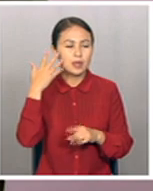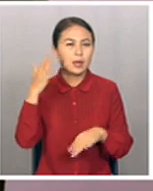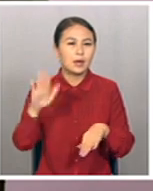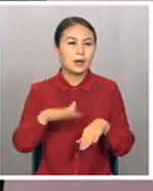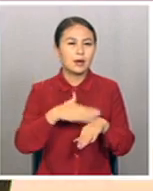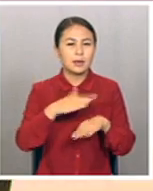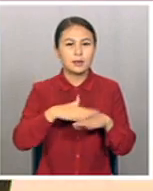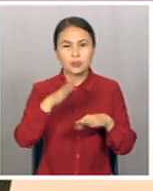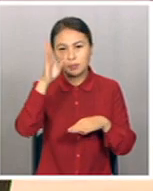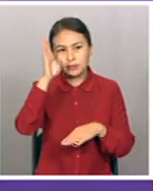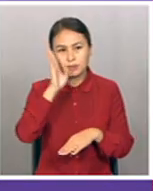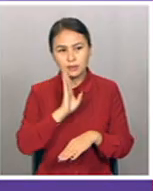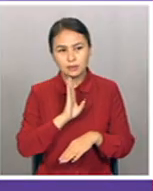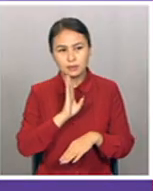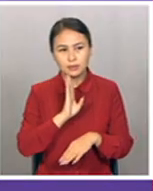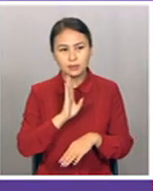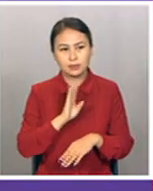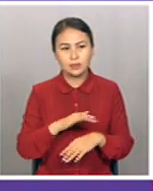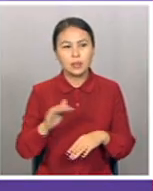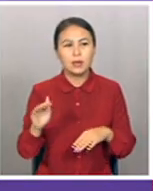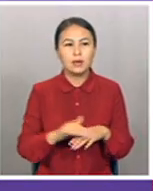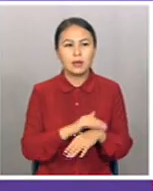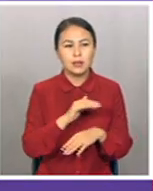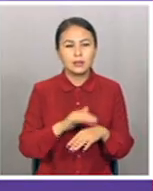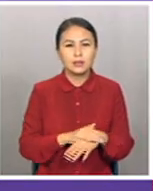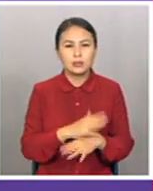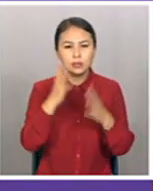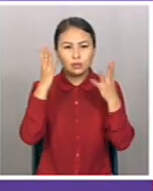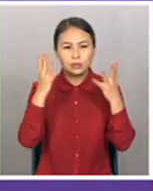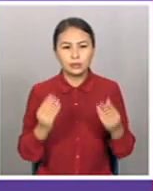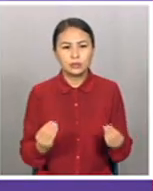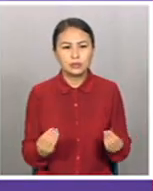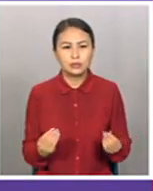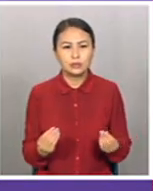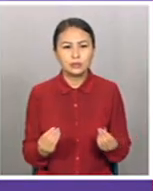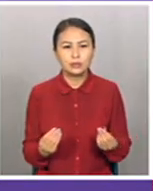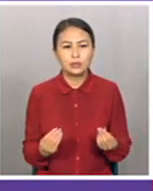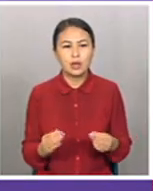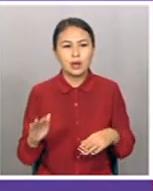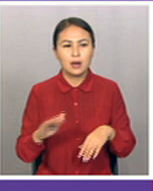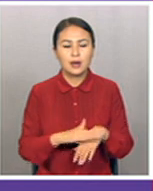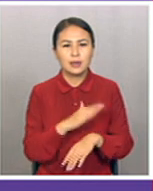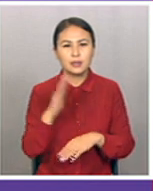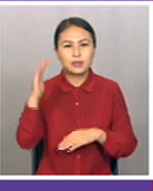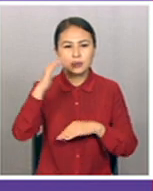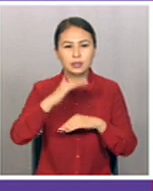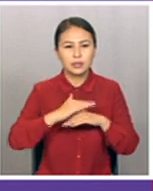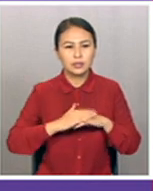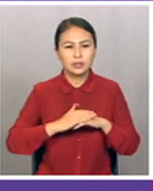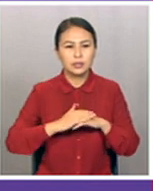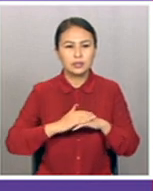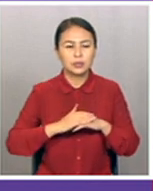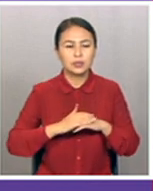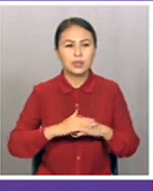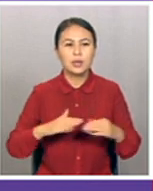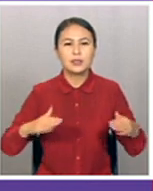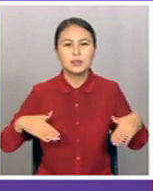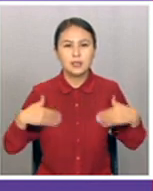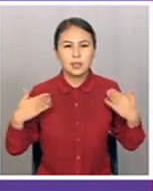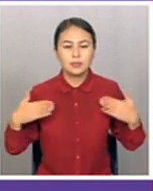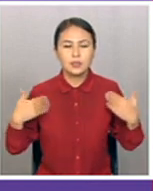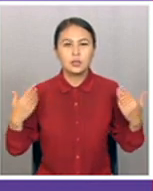Қайырлы таң, қайырлы күн, қайырлы кеш деген сәлемдесу